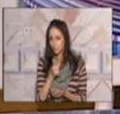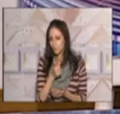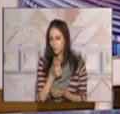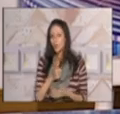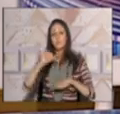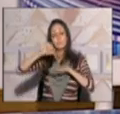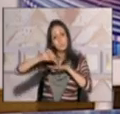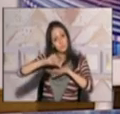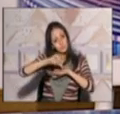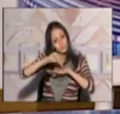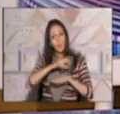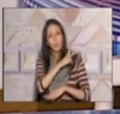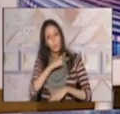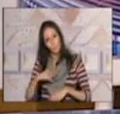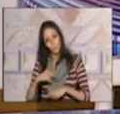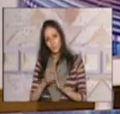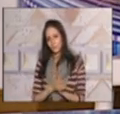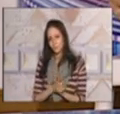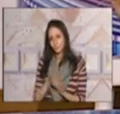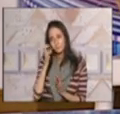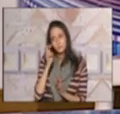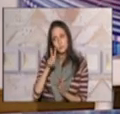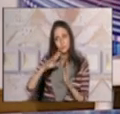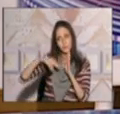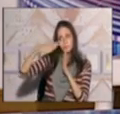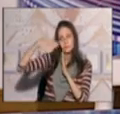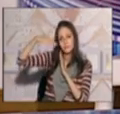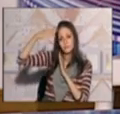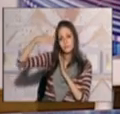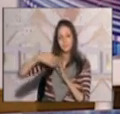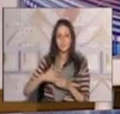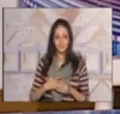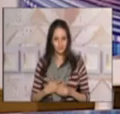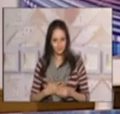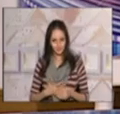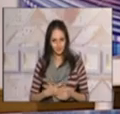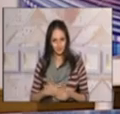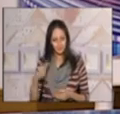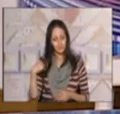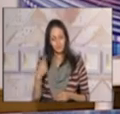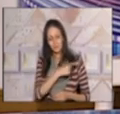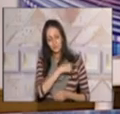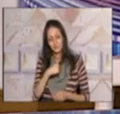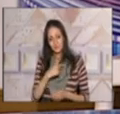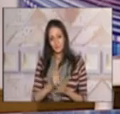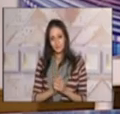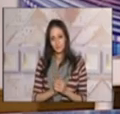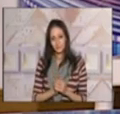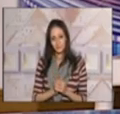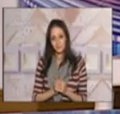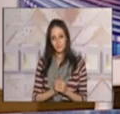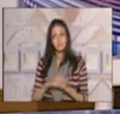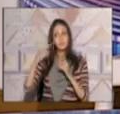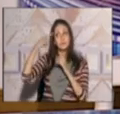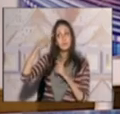ازاي في مجال عملك بتنظري للمستقبل. تمام. ازاي بنسميها احنا حتى بالتعبير اللي بنستعمله جوه الجائزه بتستشرف